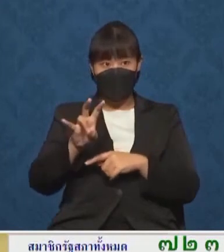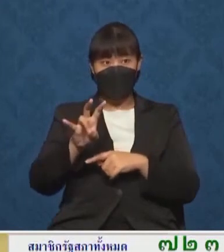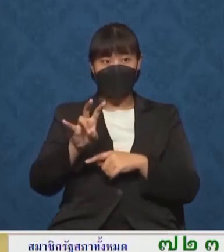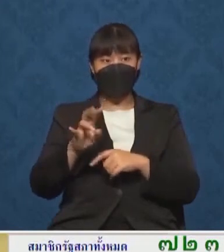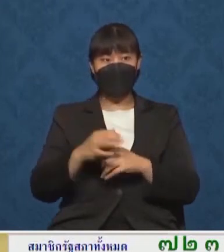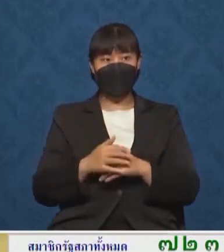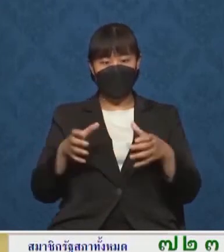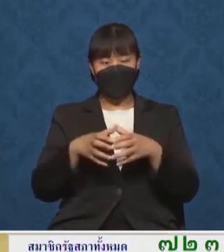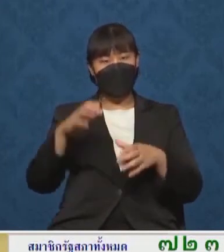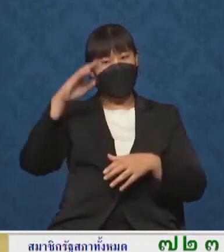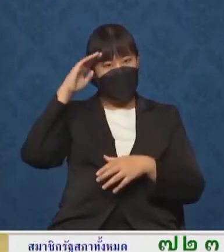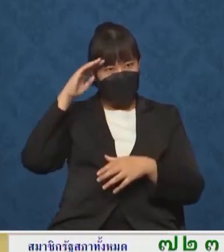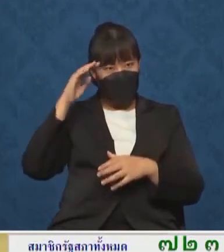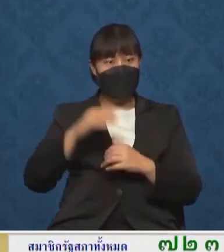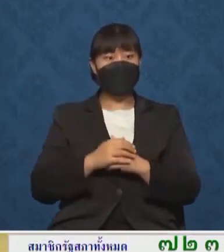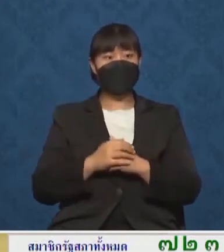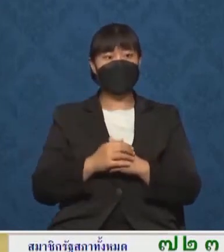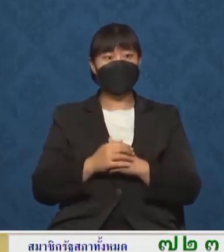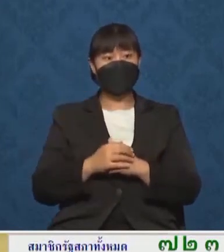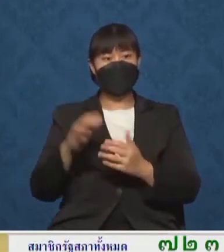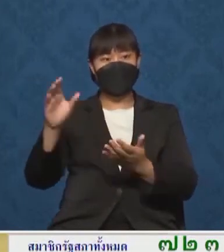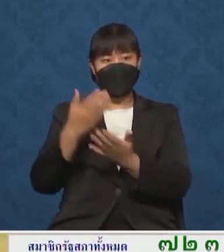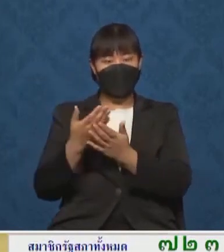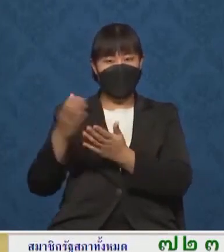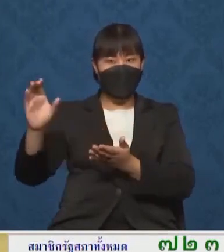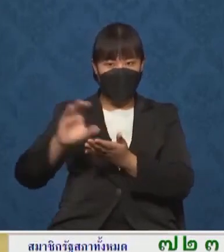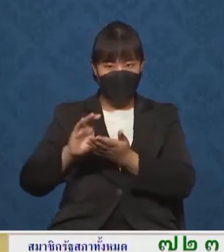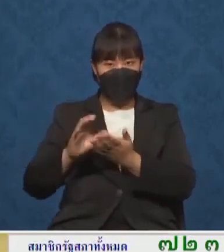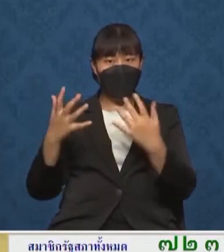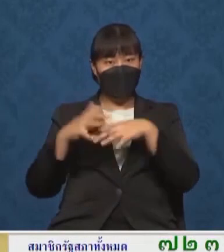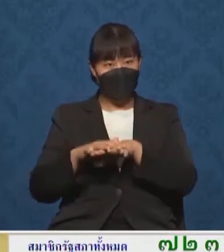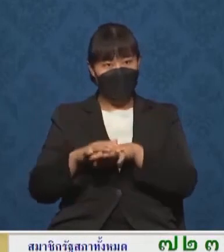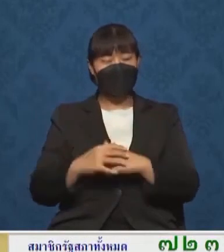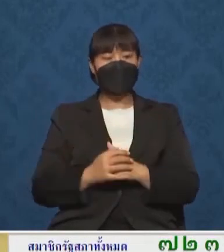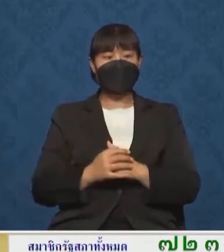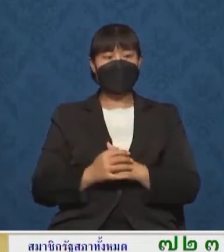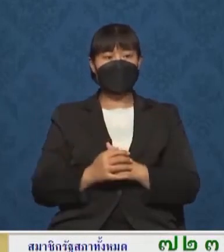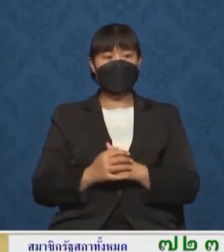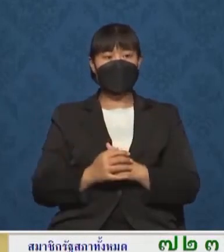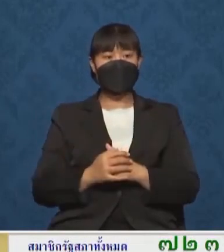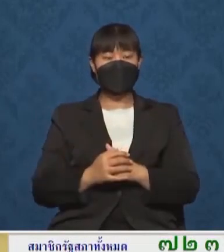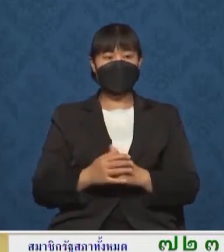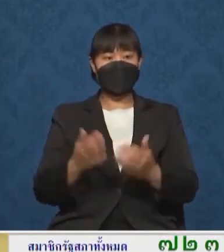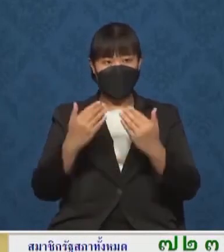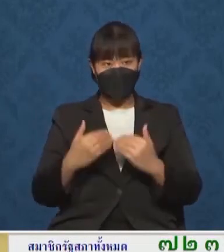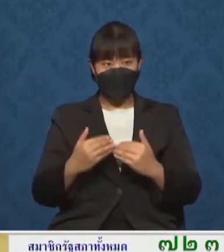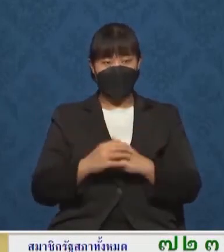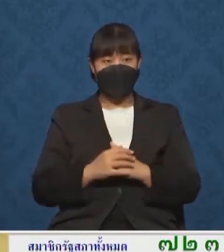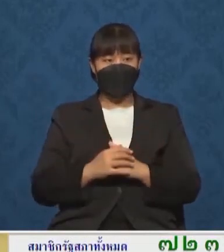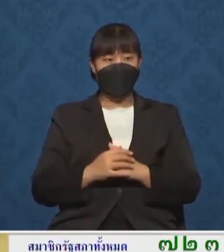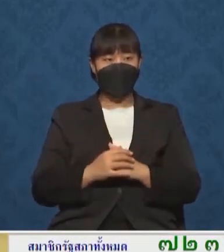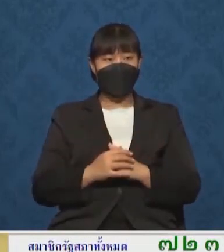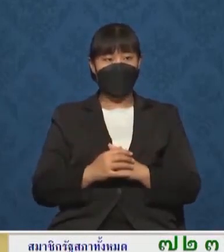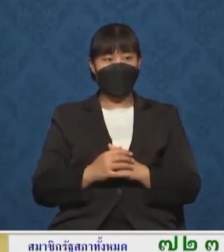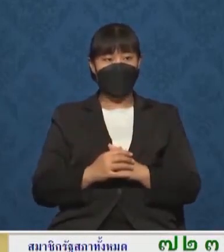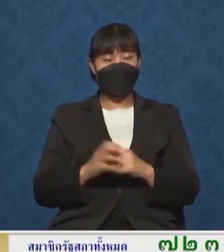กลุ่มทหารและกลุ่มทุนเท่านั้นนะครับประเด็นถัดมานะครับที่ท่านพูดกันว่าท่